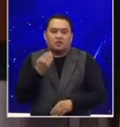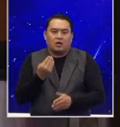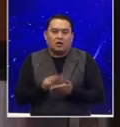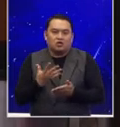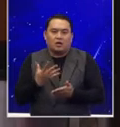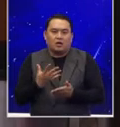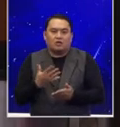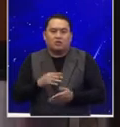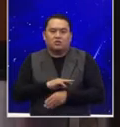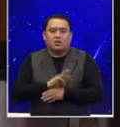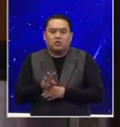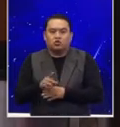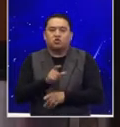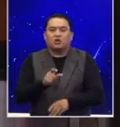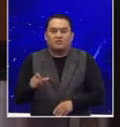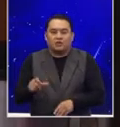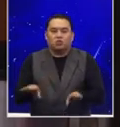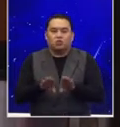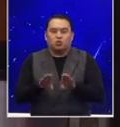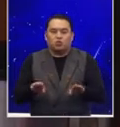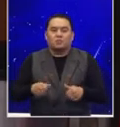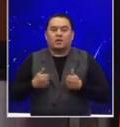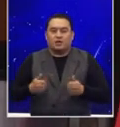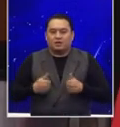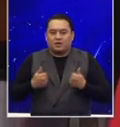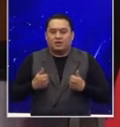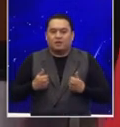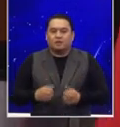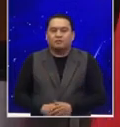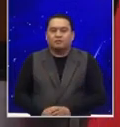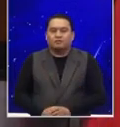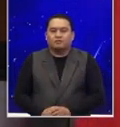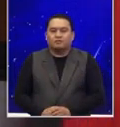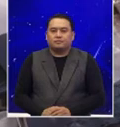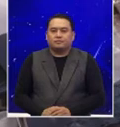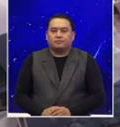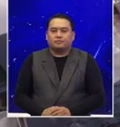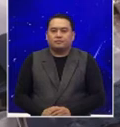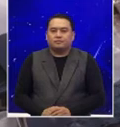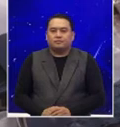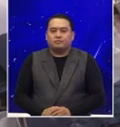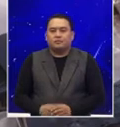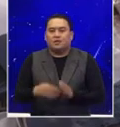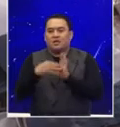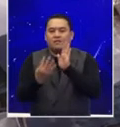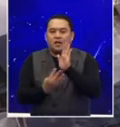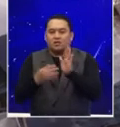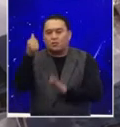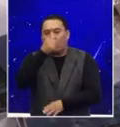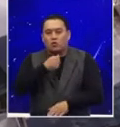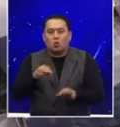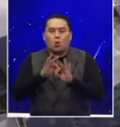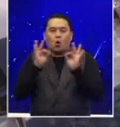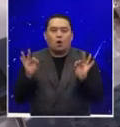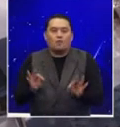и снабжать человечество теми же необходимыми белками, витаминами, минеральными веществами. В 2019 году общий